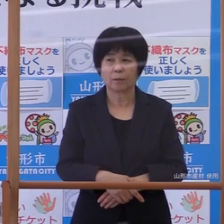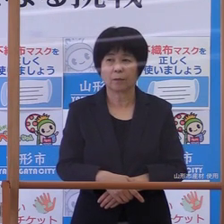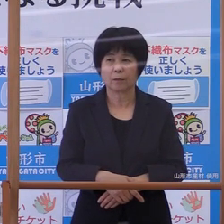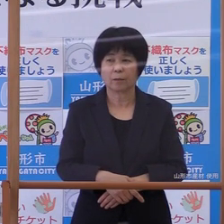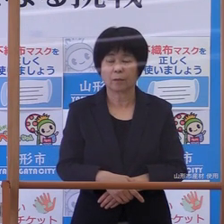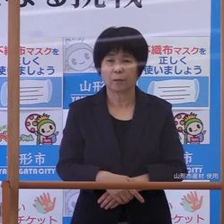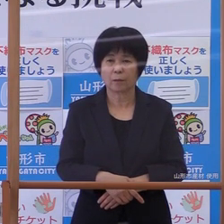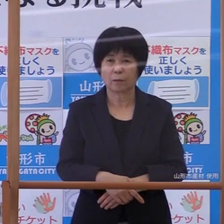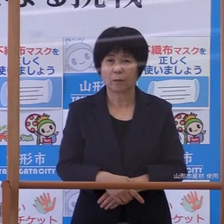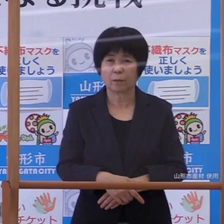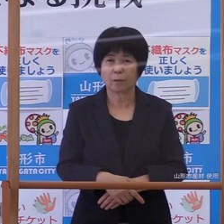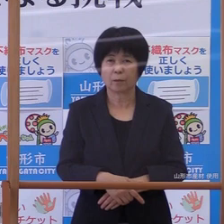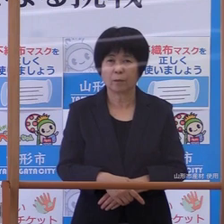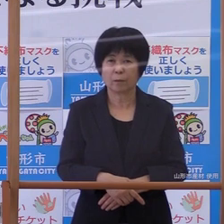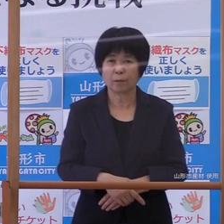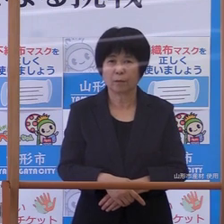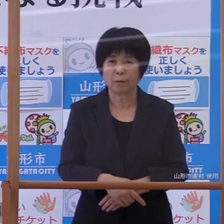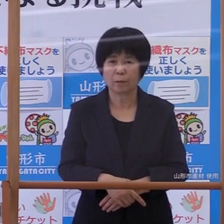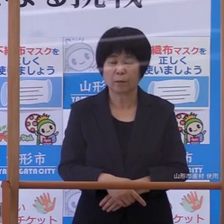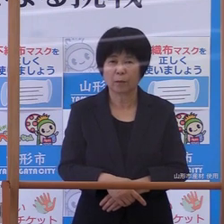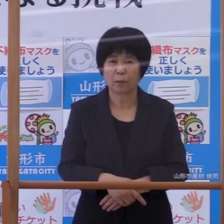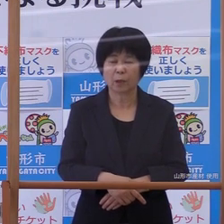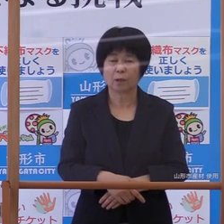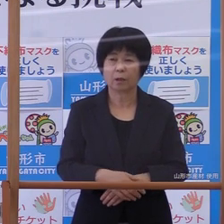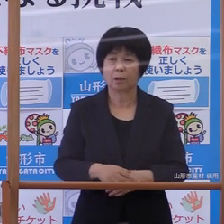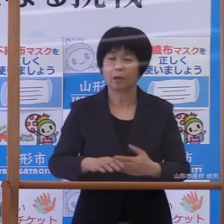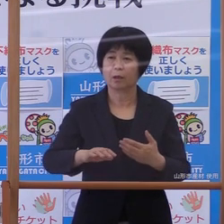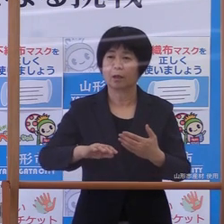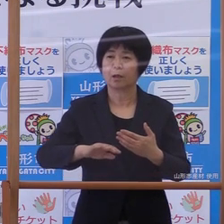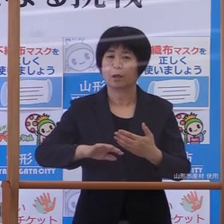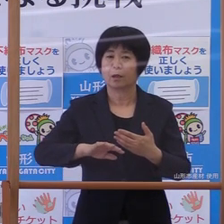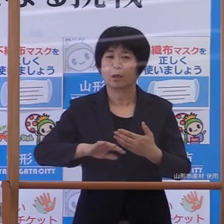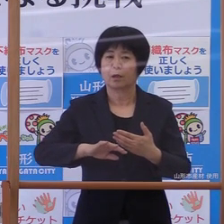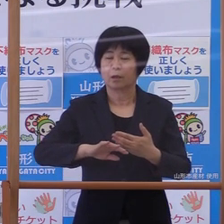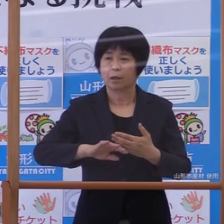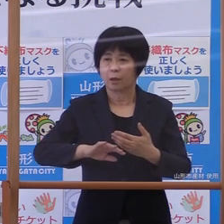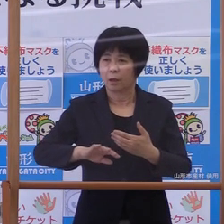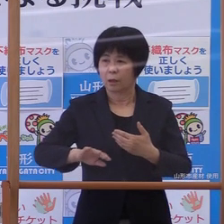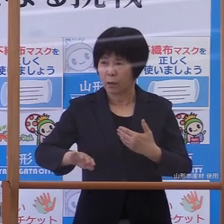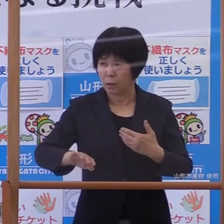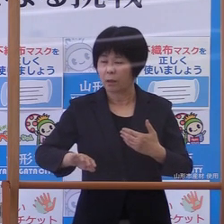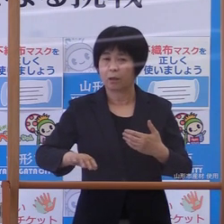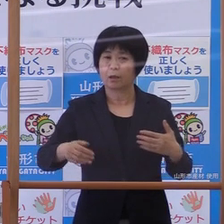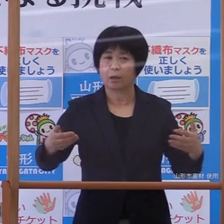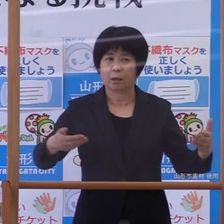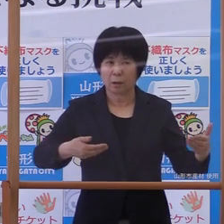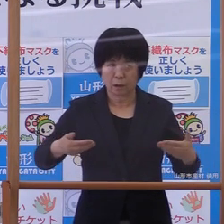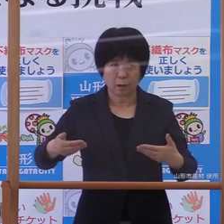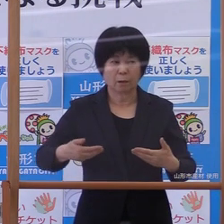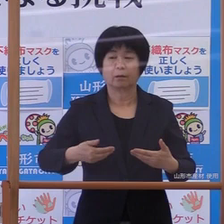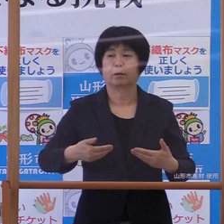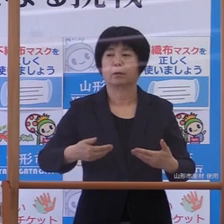ありがとうございます。 それでは同じく幹事社の山形放送さん、いかがでしょうか。